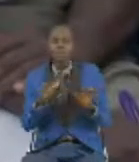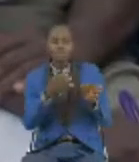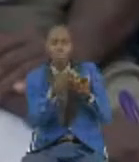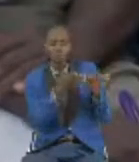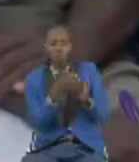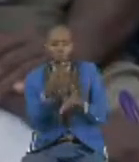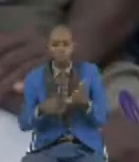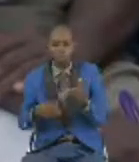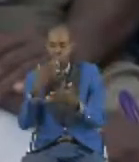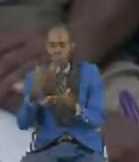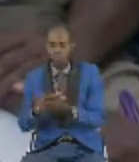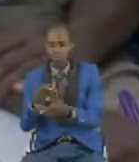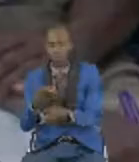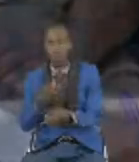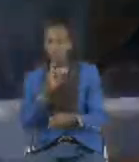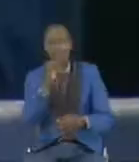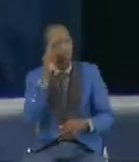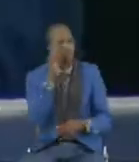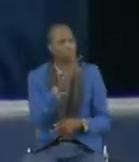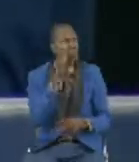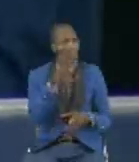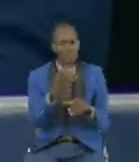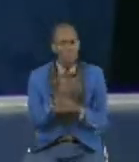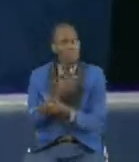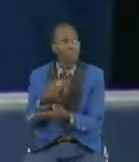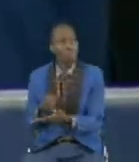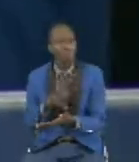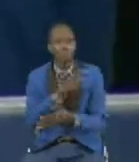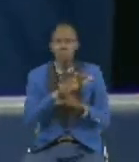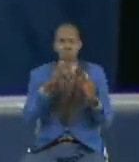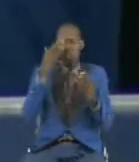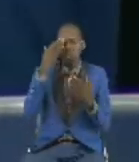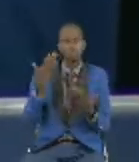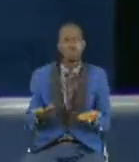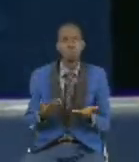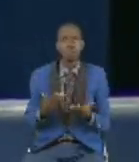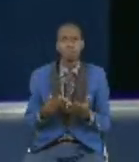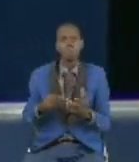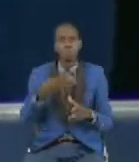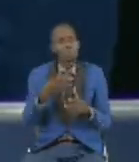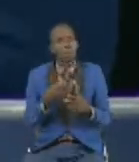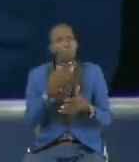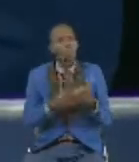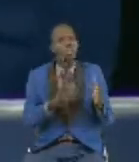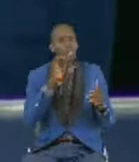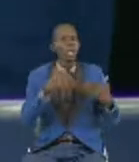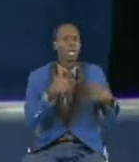produit. Est-ce que tu vas l'accepter? Il ne sait pas. Si ce qu'il a déjà est meilleur que ce